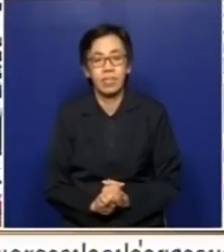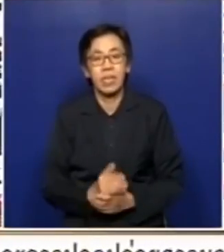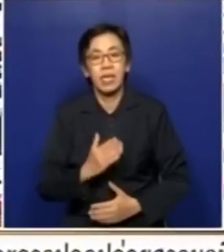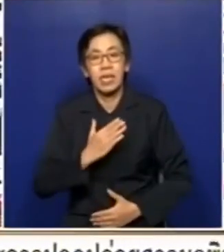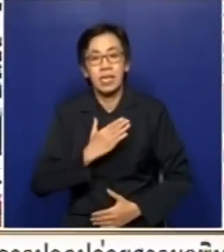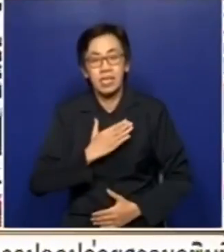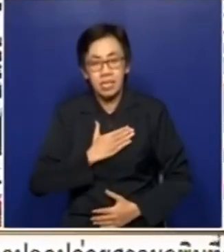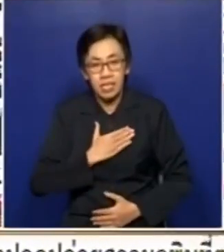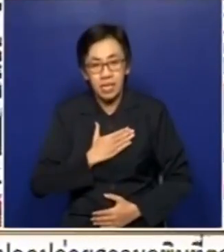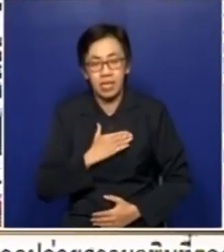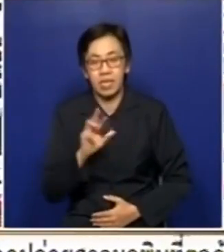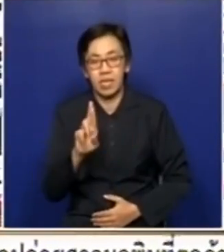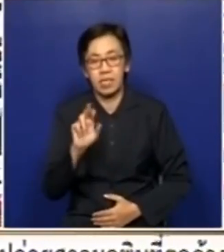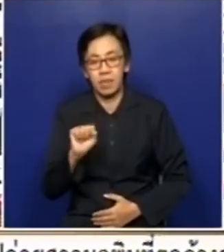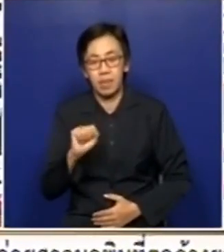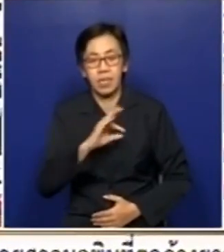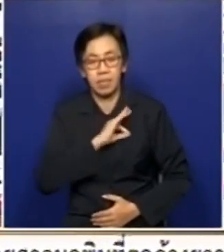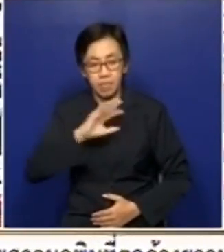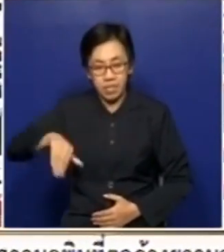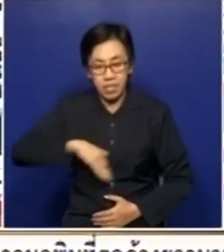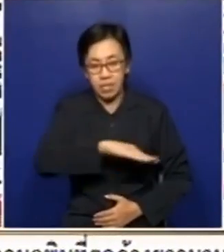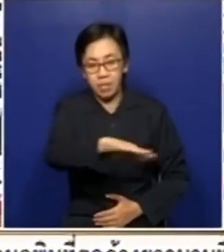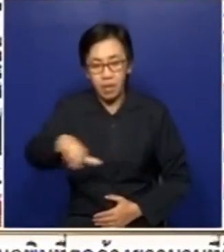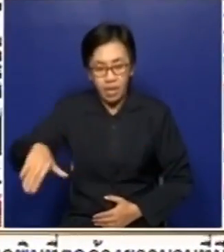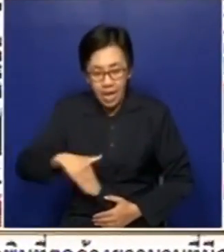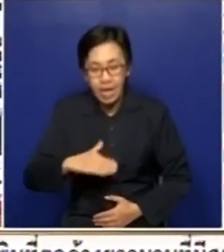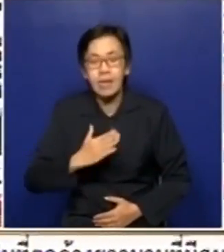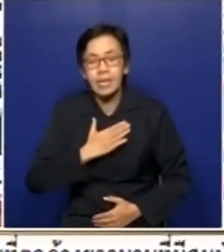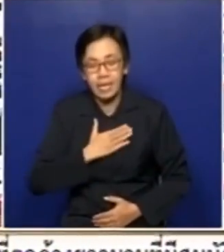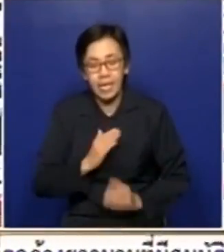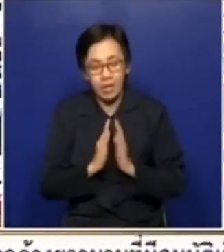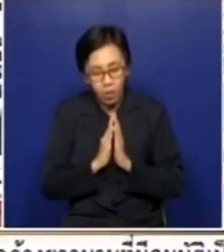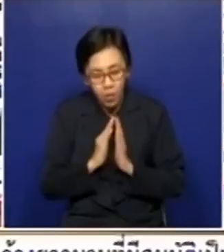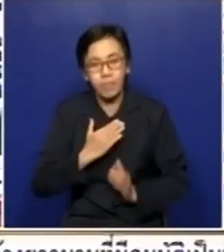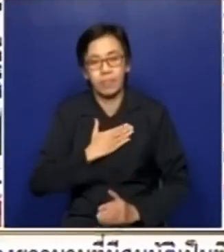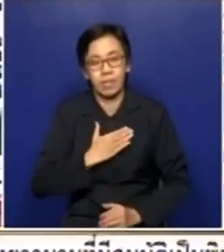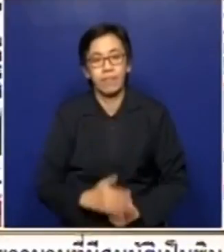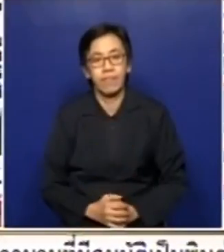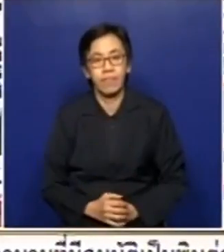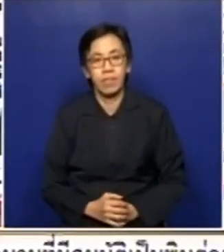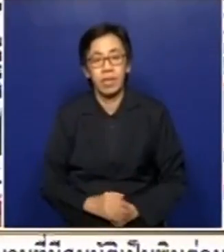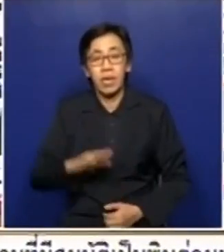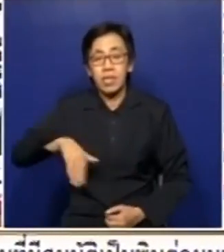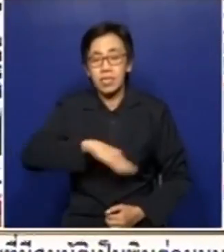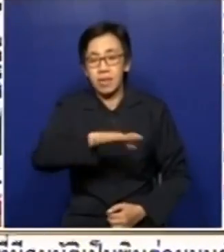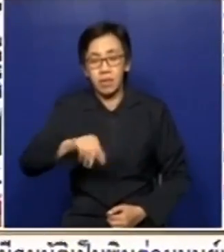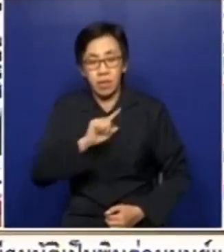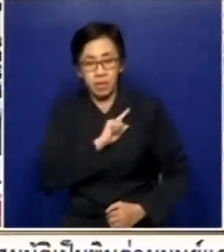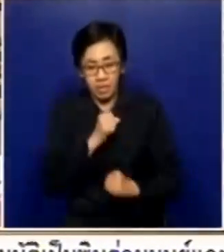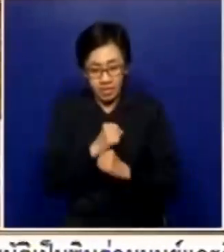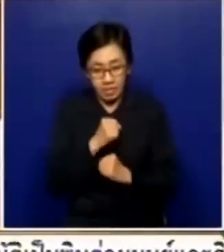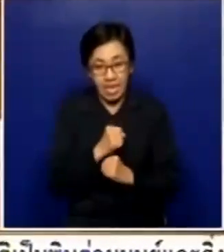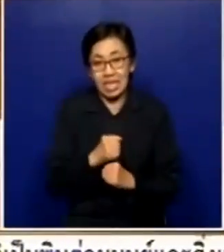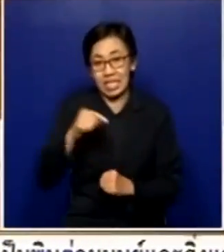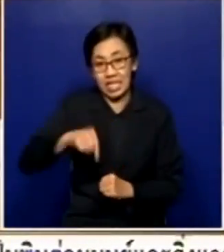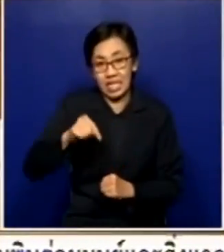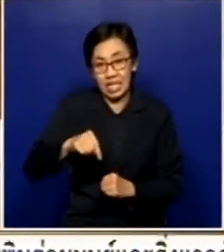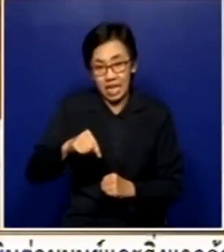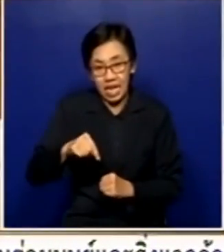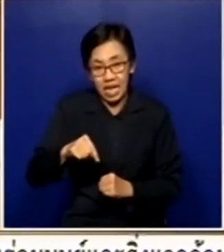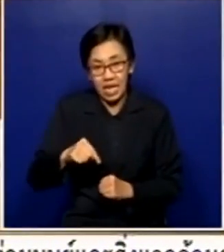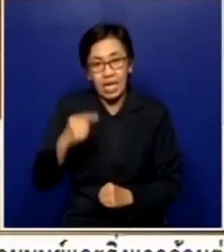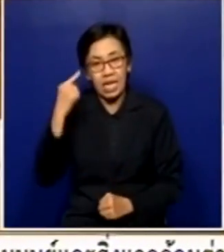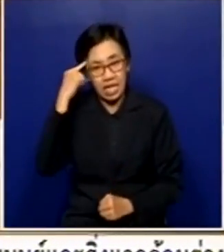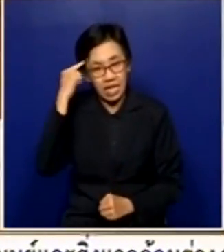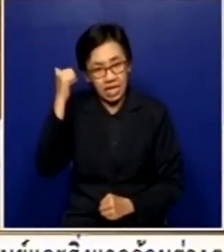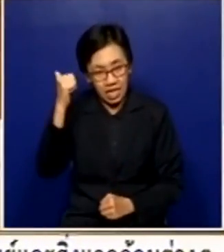ท่านสมาชิกรัฐสภาทุกท่านนะคะแล้วก็ด้วยความเคารพว่าทุกท่านที่ทำหน้าที่ในที่นี่มีเจตนา